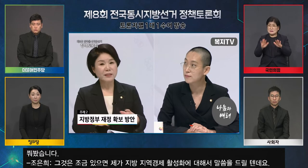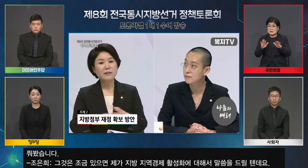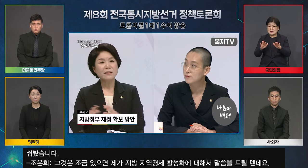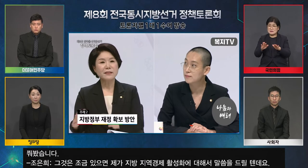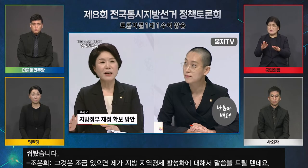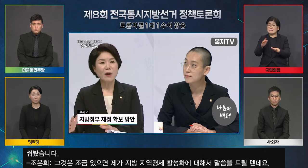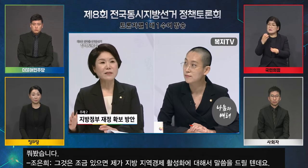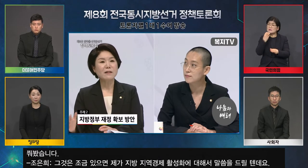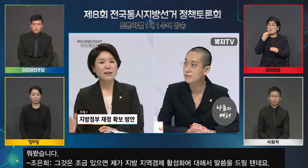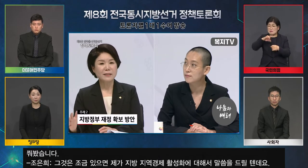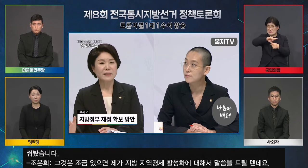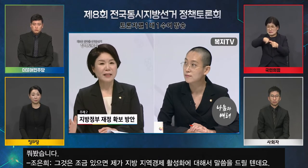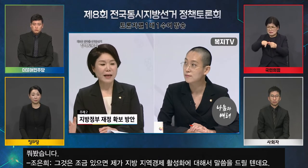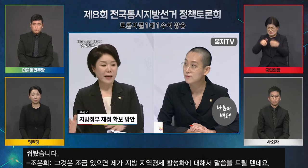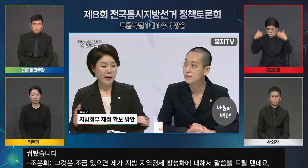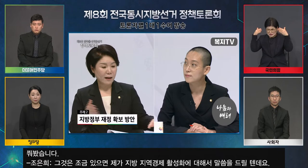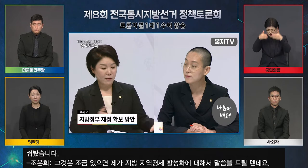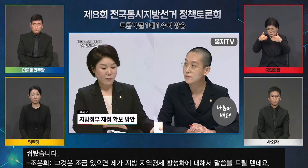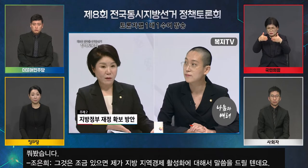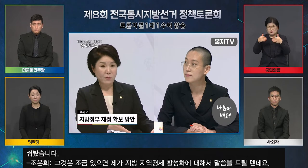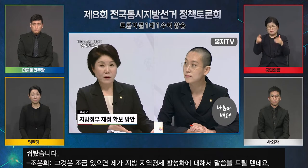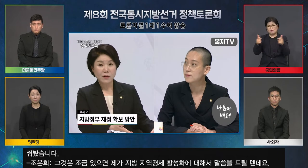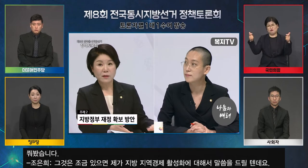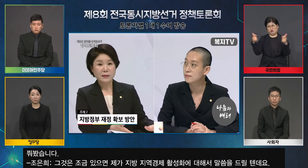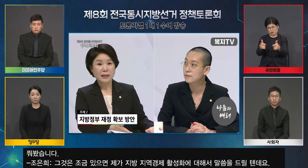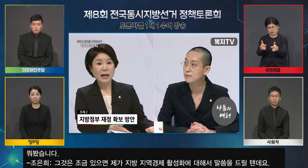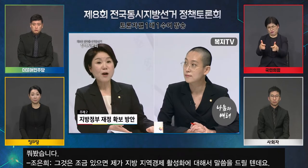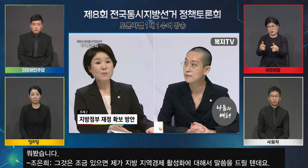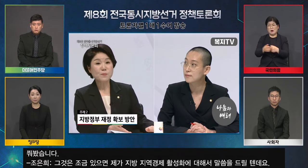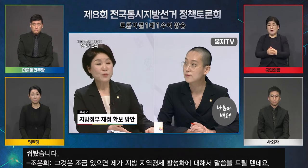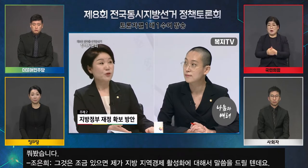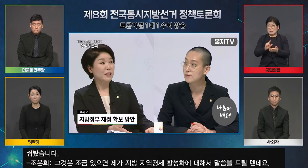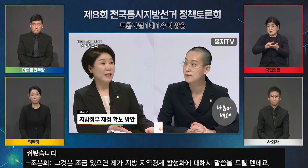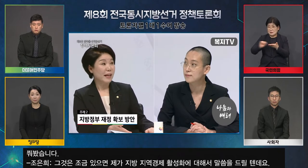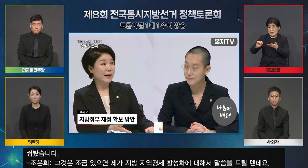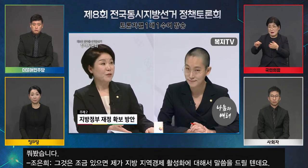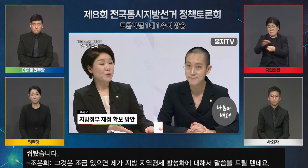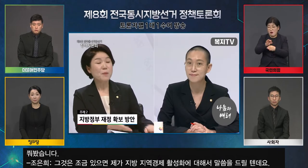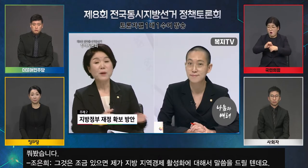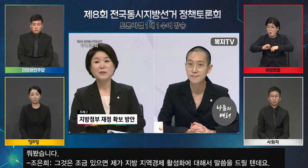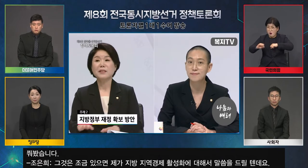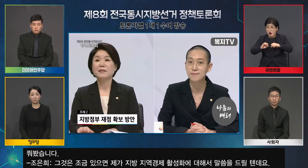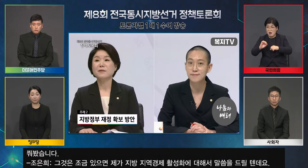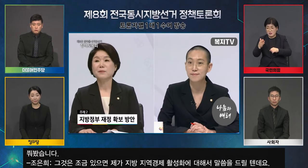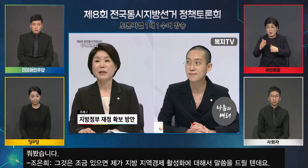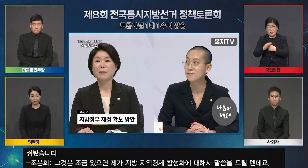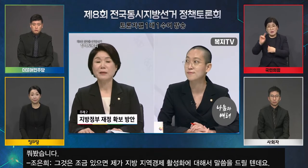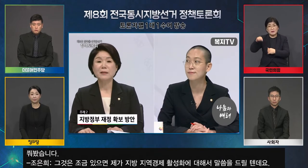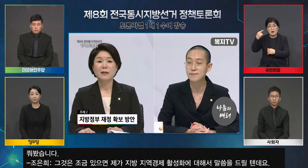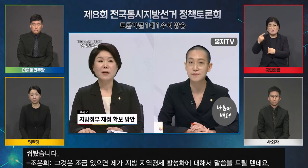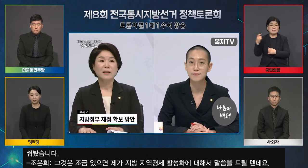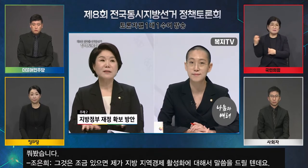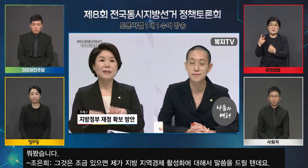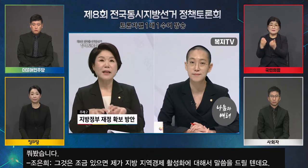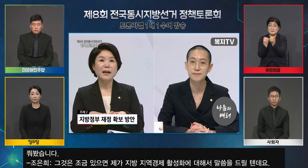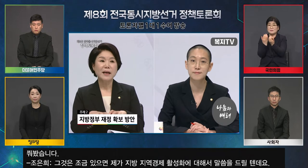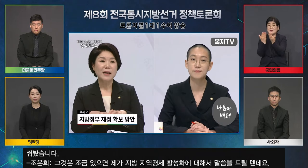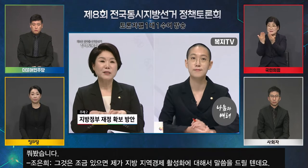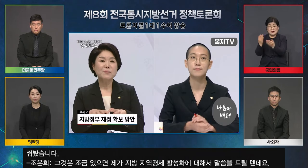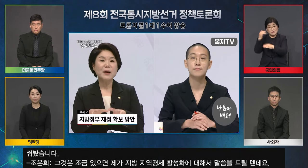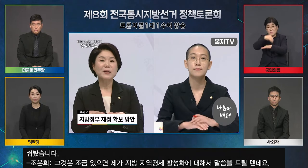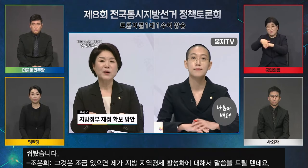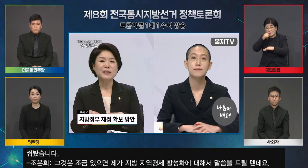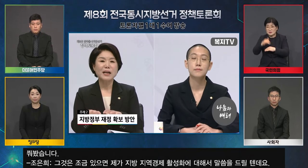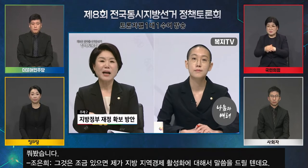지역경제가 활성화됐을 때 제가 다음 주제 때 좀 설명을 드리겠습니다마는 그때